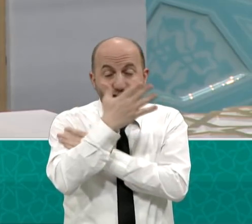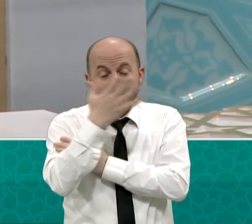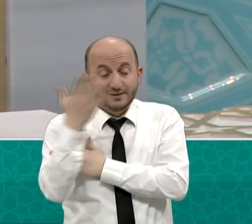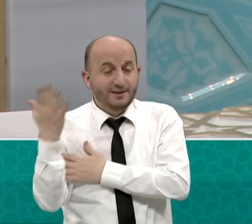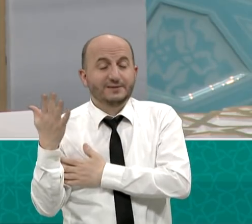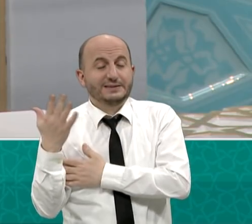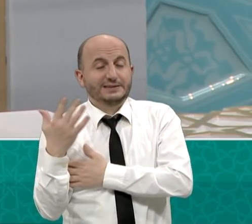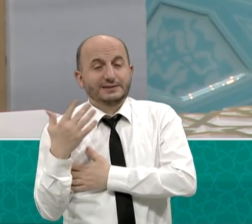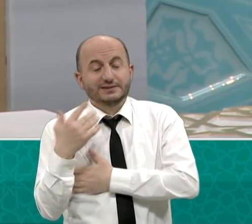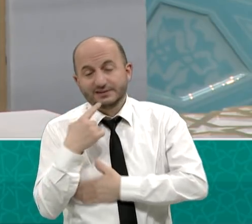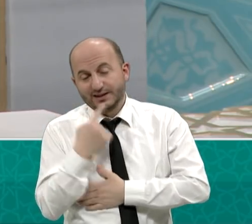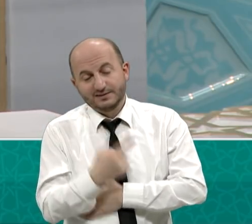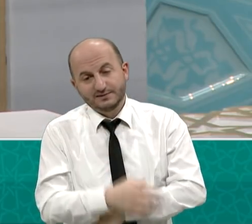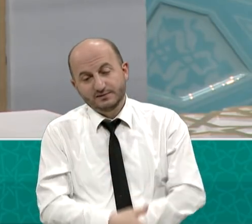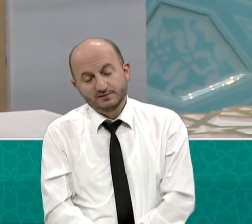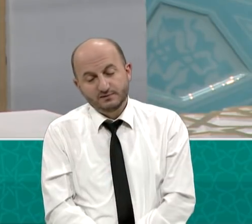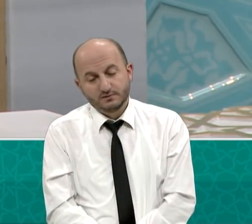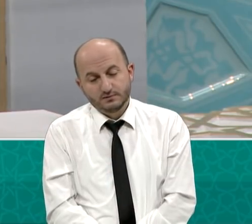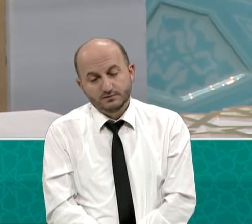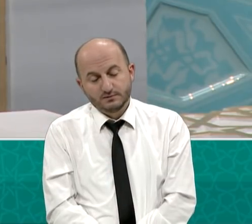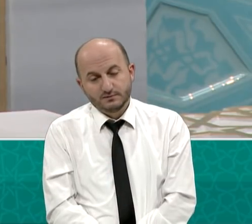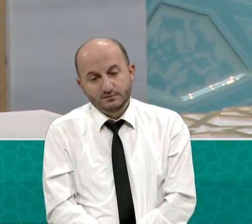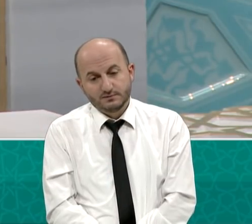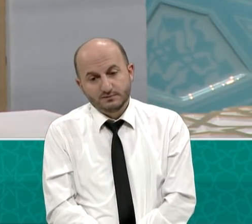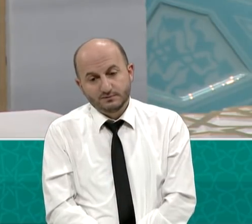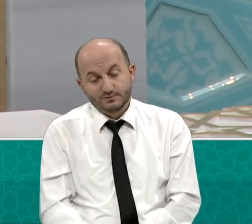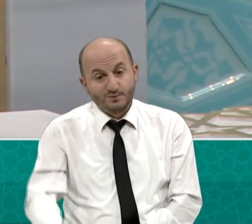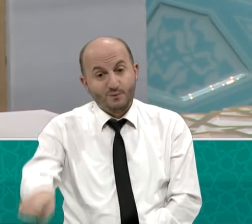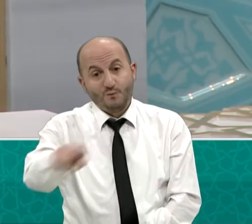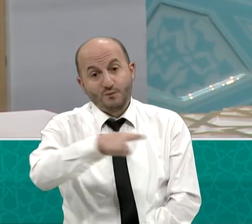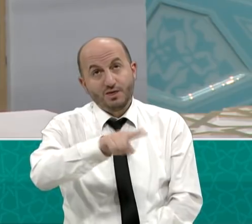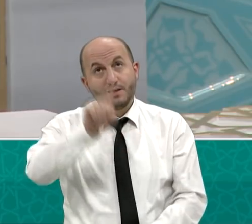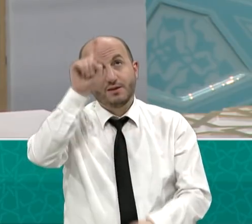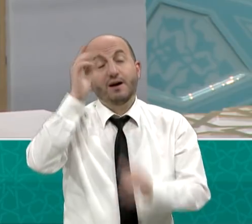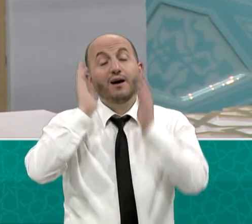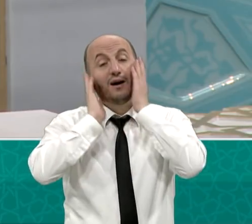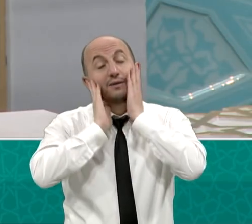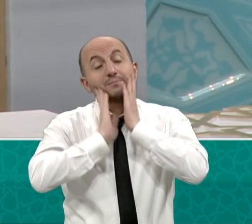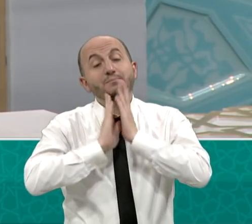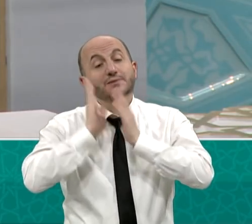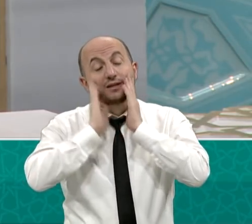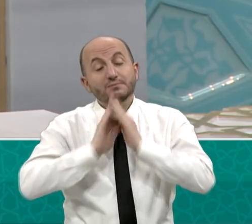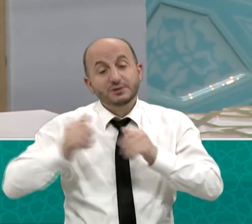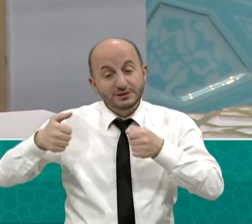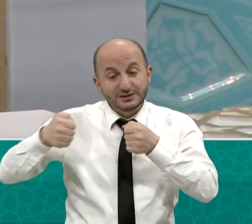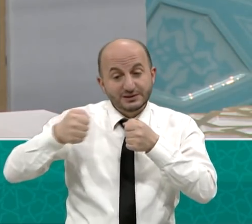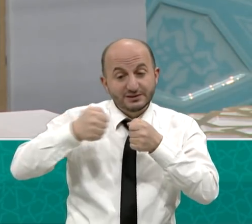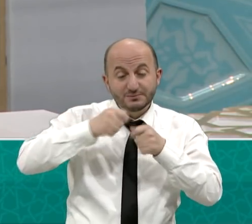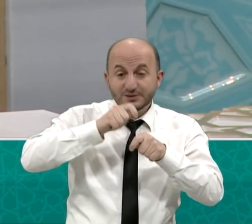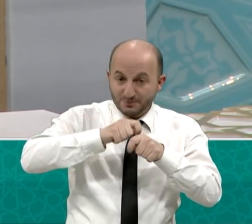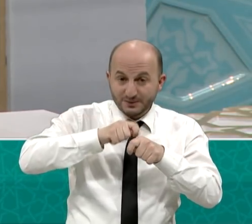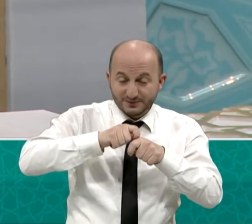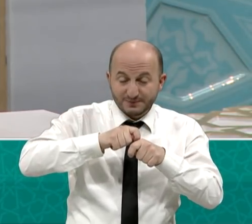حَوْلَهُ يُسَبِّحُونَ بِحَمْدِ رَبِّهِمْ Onlar Rablerini hamd ile tesbih ederler. وَيَسْتَغْفِرُونَ لِلَّذ۪ينَ